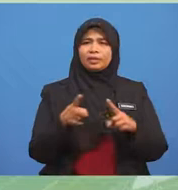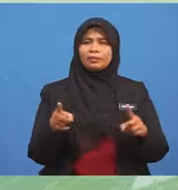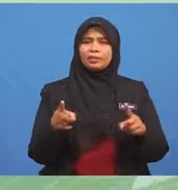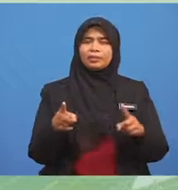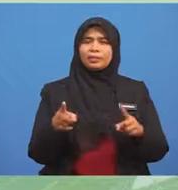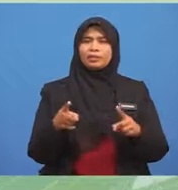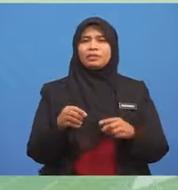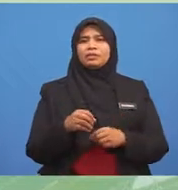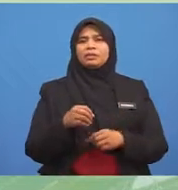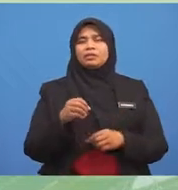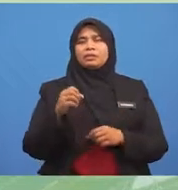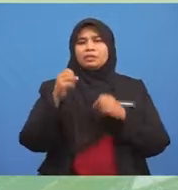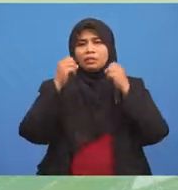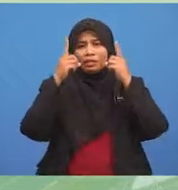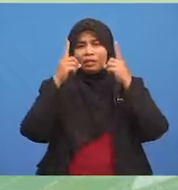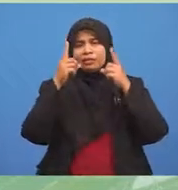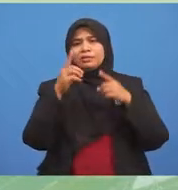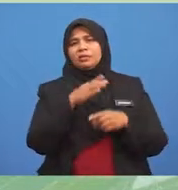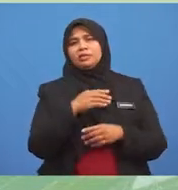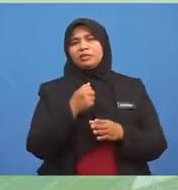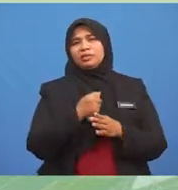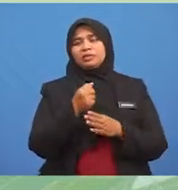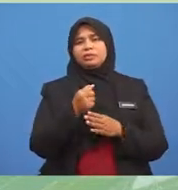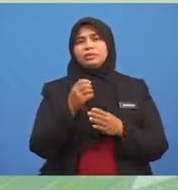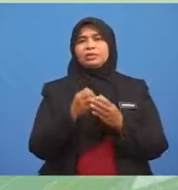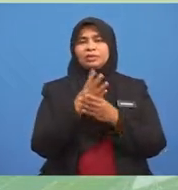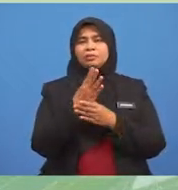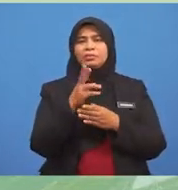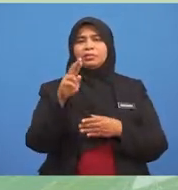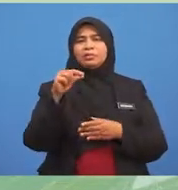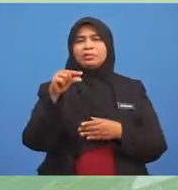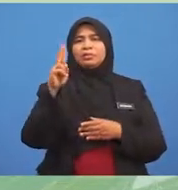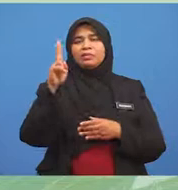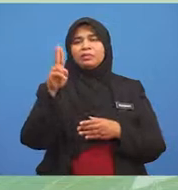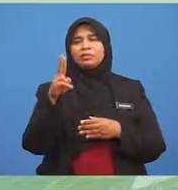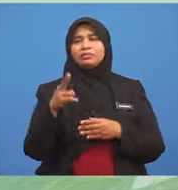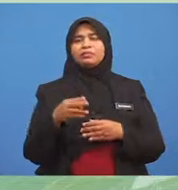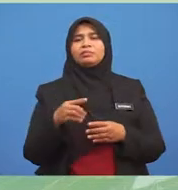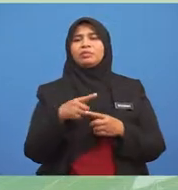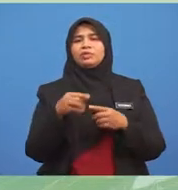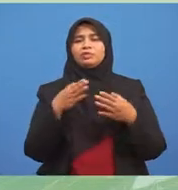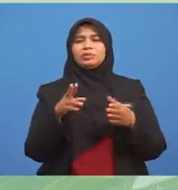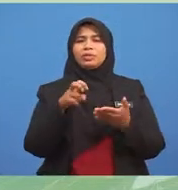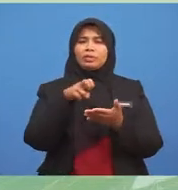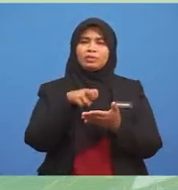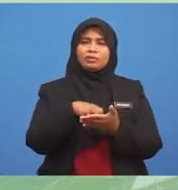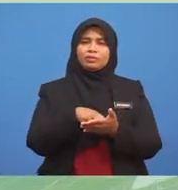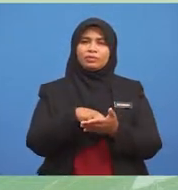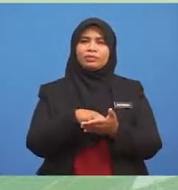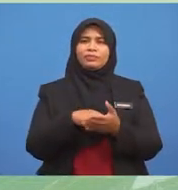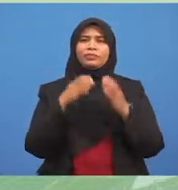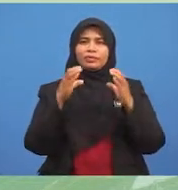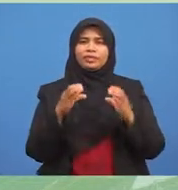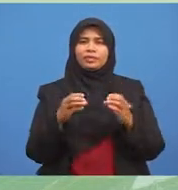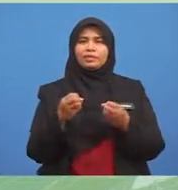tetapi menyedarinya atau timbul keraguannya sesudah rukuk ataupun sujud.